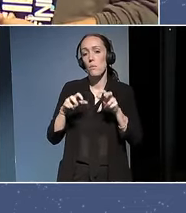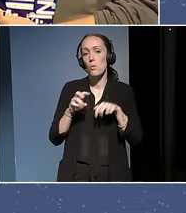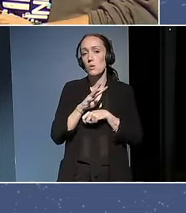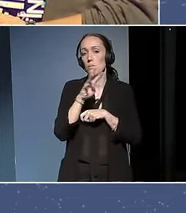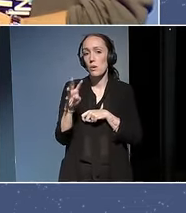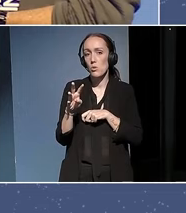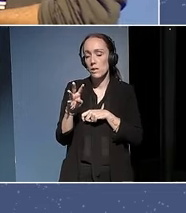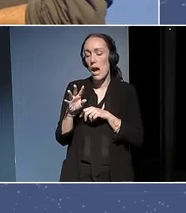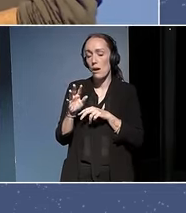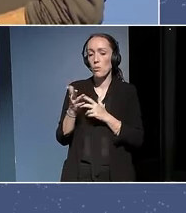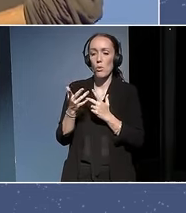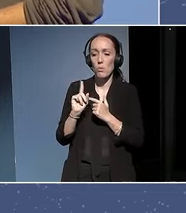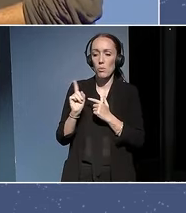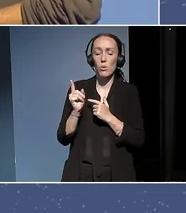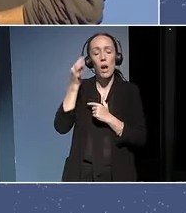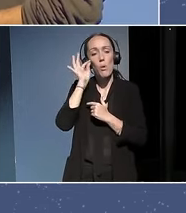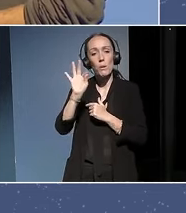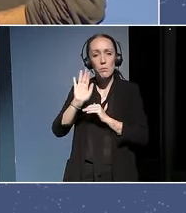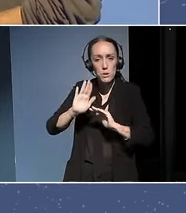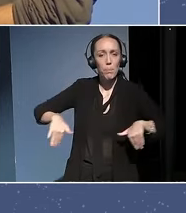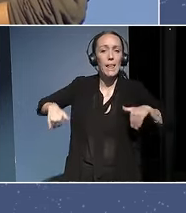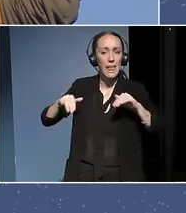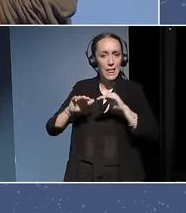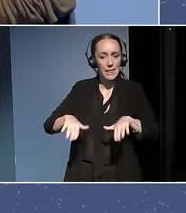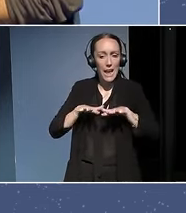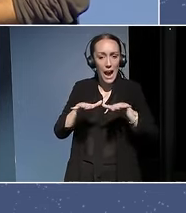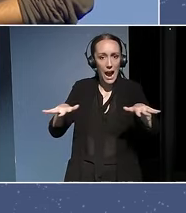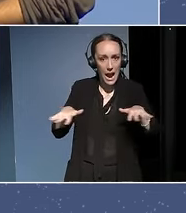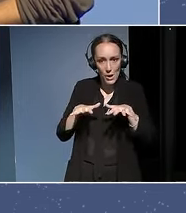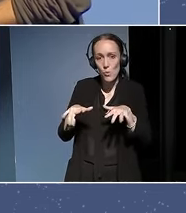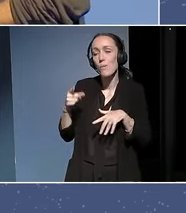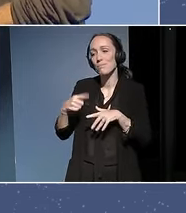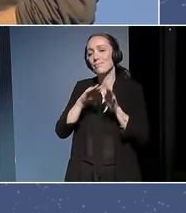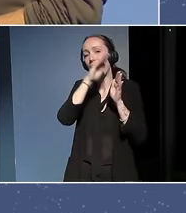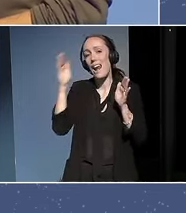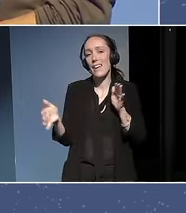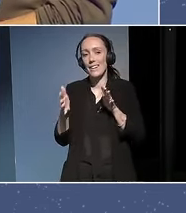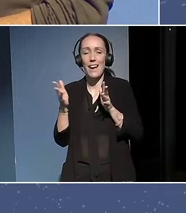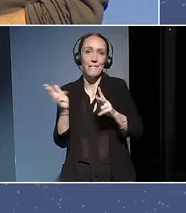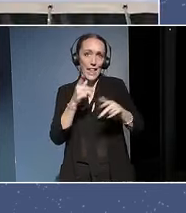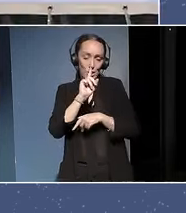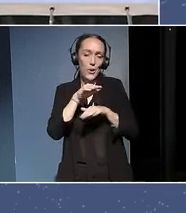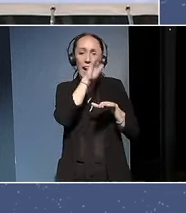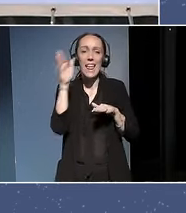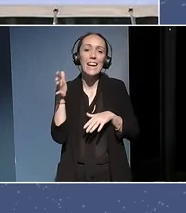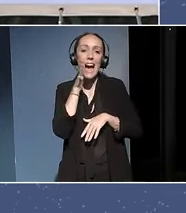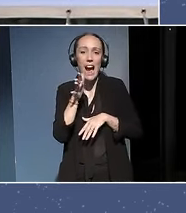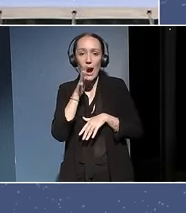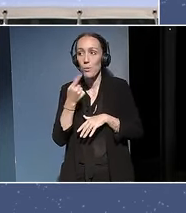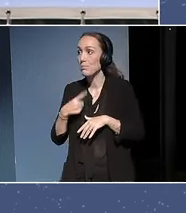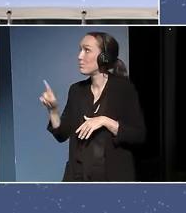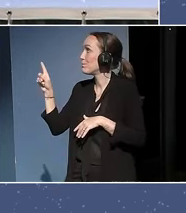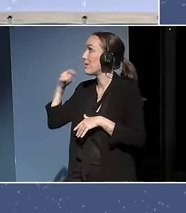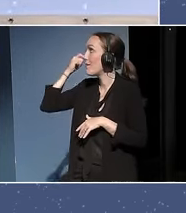magore dell'acqua Galleria del Vento Esatto Non del vento ma dell'acqua esattamente e questa è un'animazione bellissima